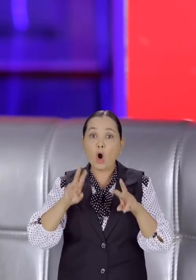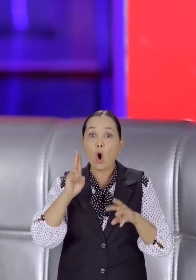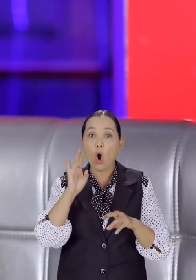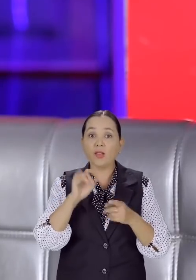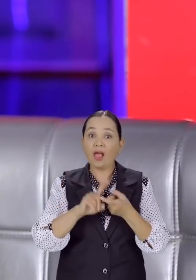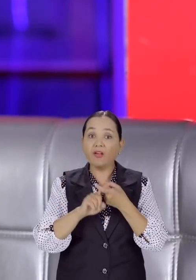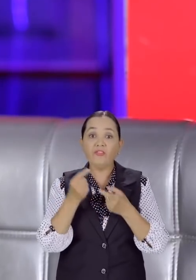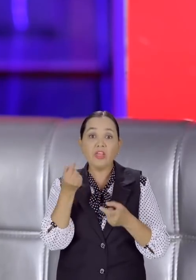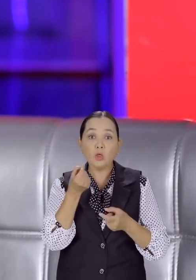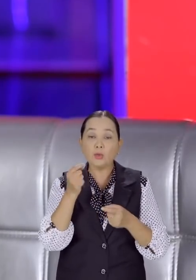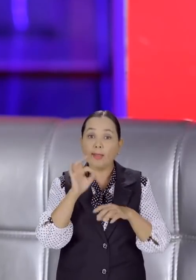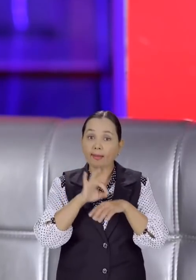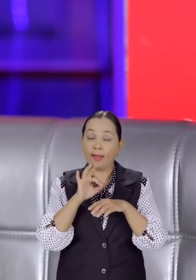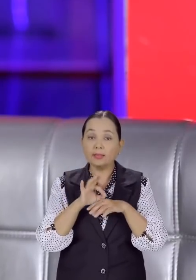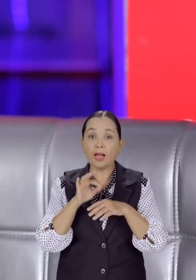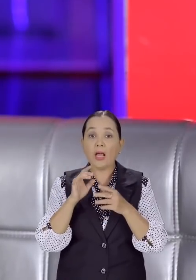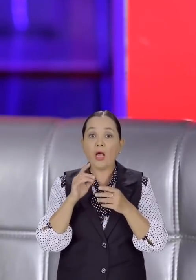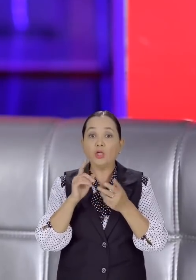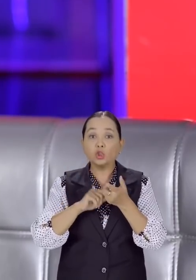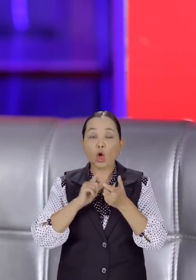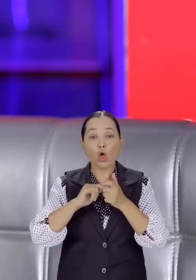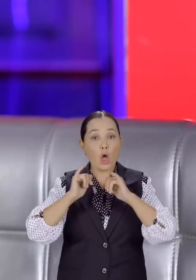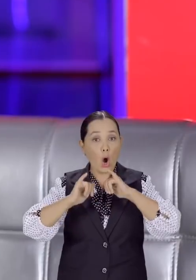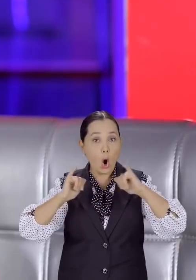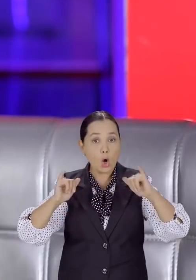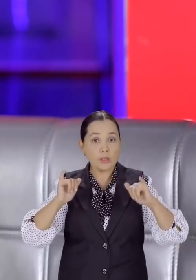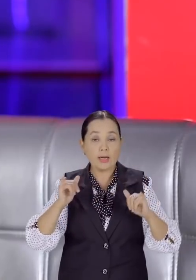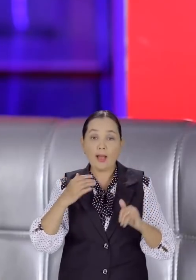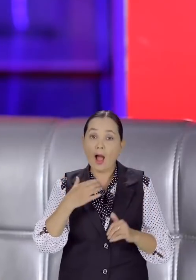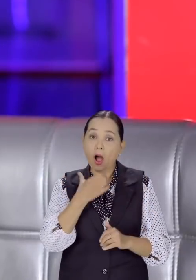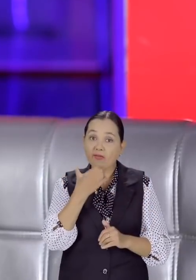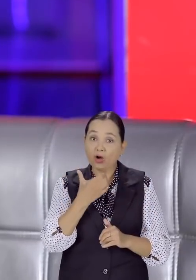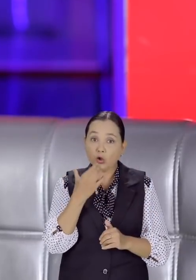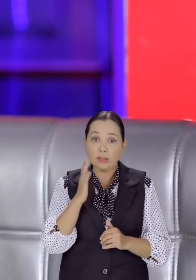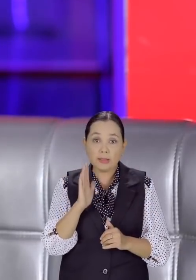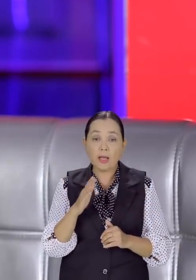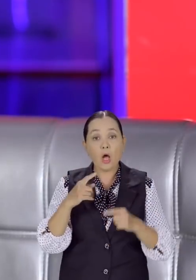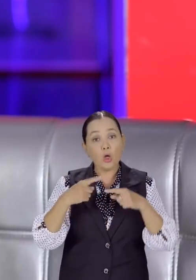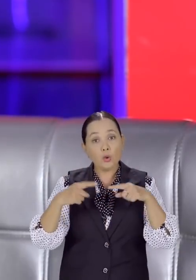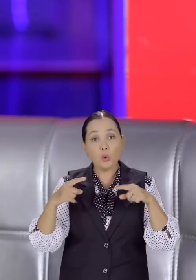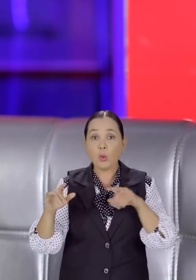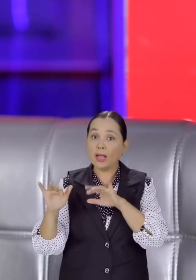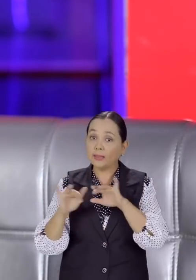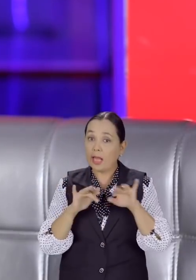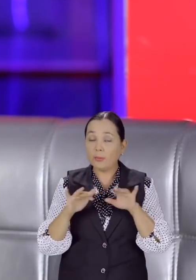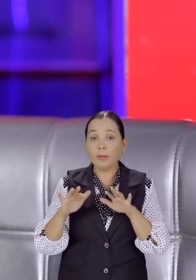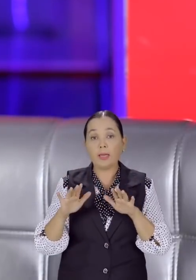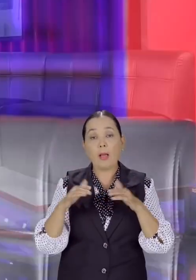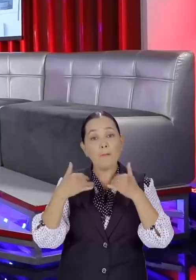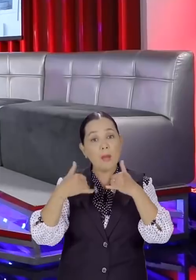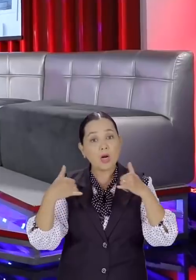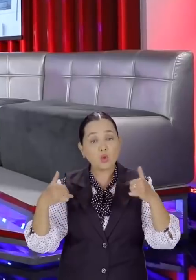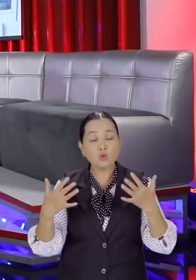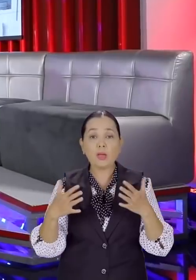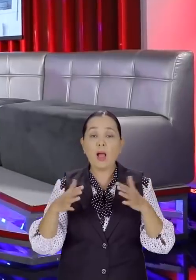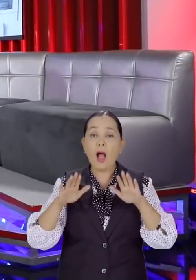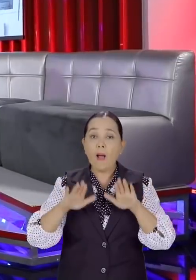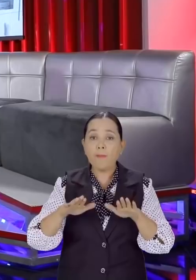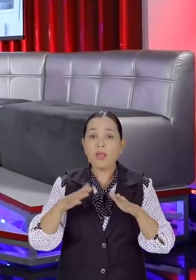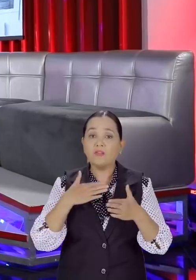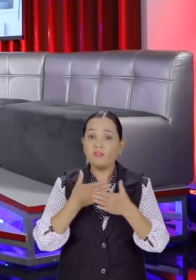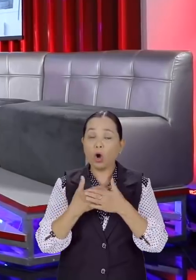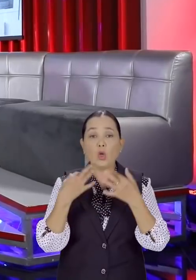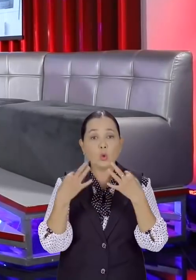vazirligi koronavirus bilan kasallanish soni yana ortayotganidan xavotirdi. Turli tadbirlarga, marosimlarga va